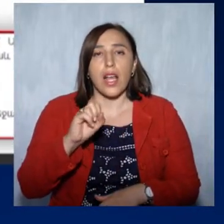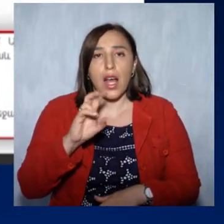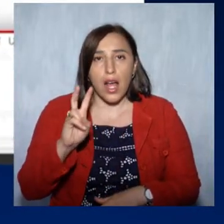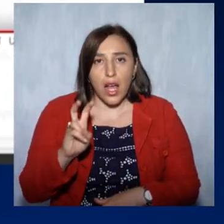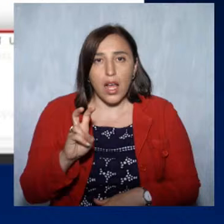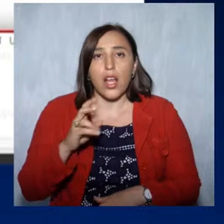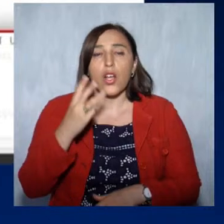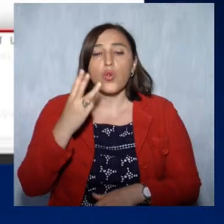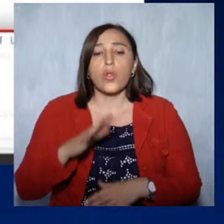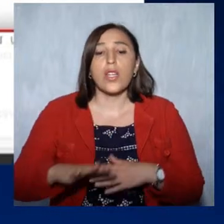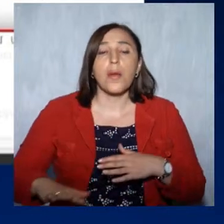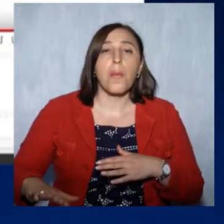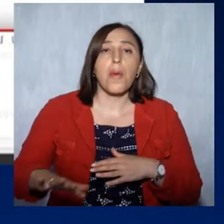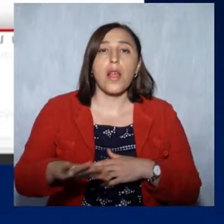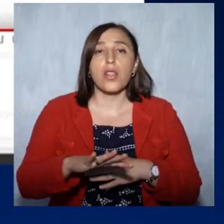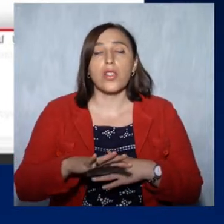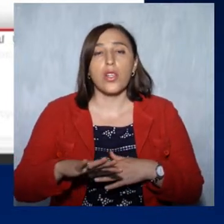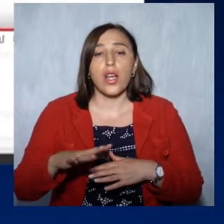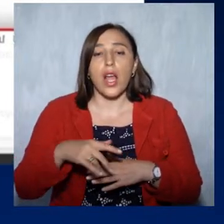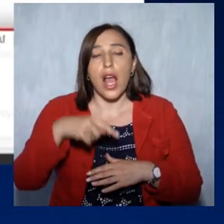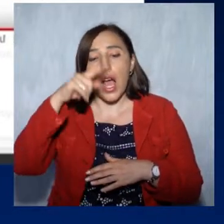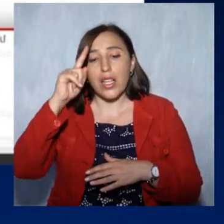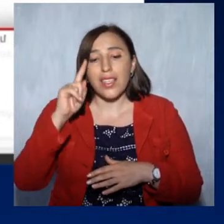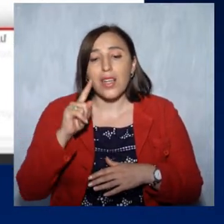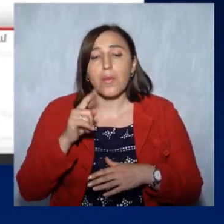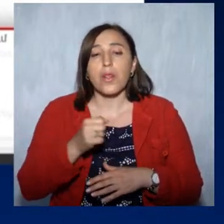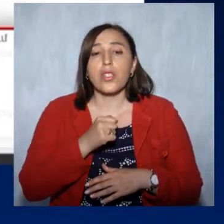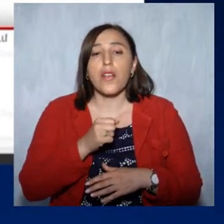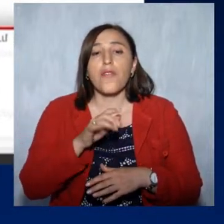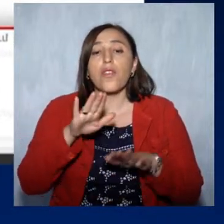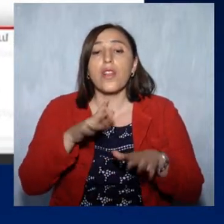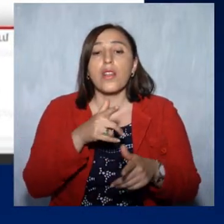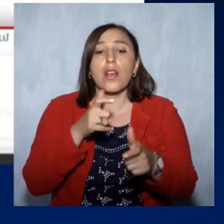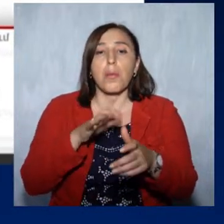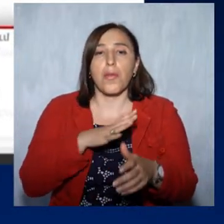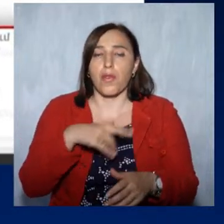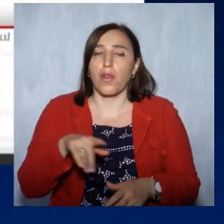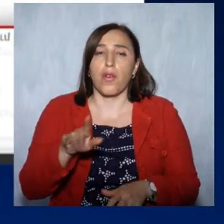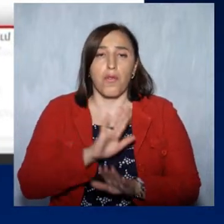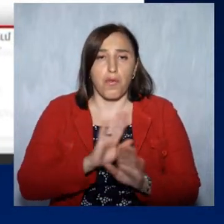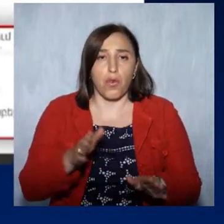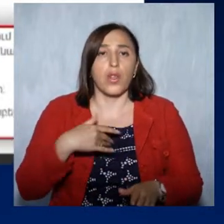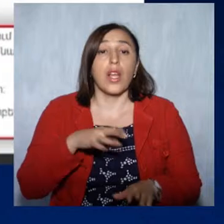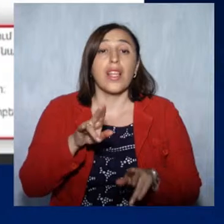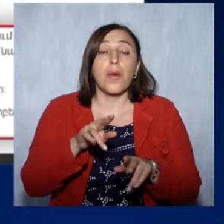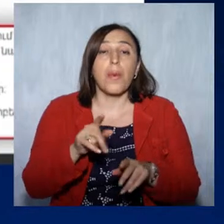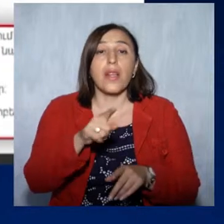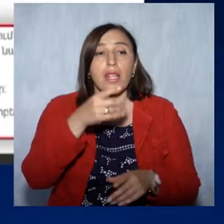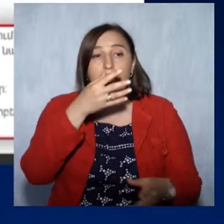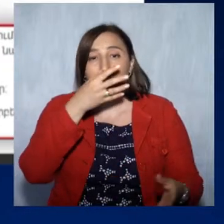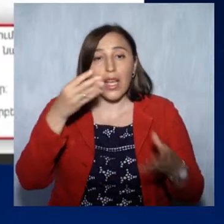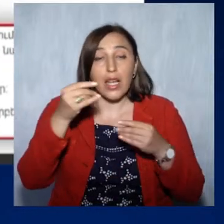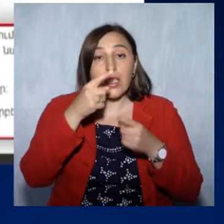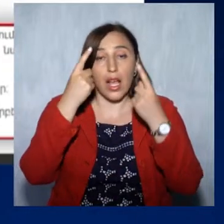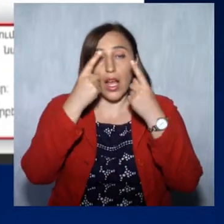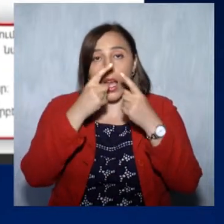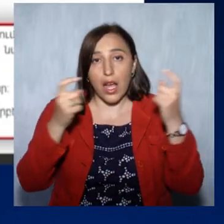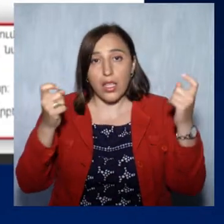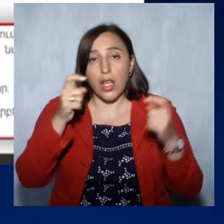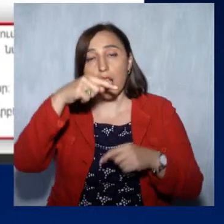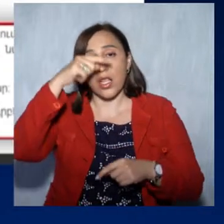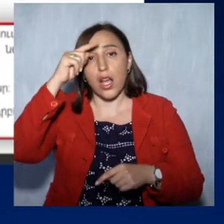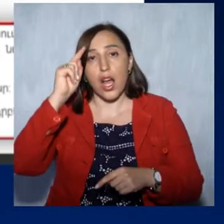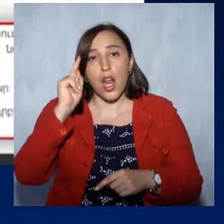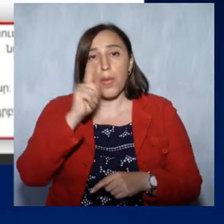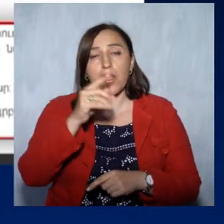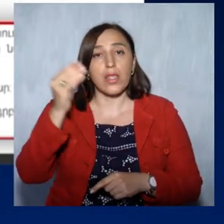Շուշիի մերձակայքում տեղակայված ադրբեջանական դիրքերի ուղությամբ։ Պաշտպանության բանակը շեշտում է, որ նման կեղծ հայտարարություններով ադրբեջանական